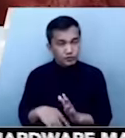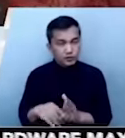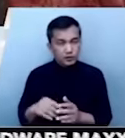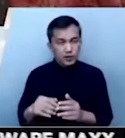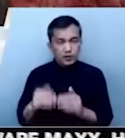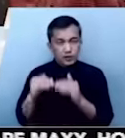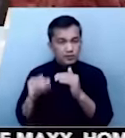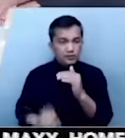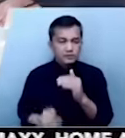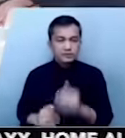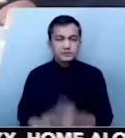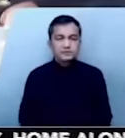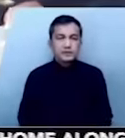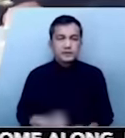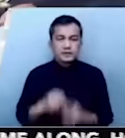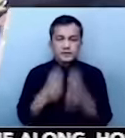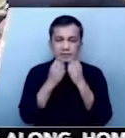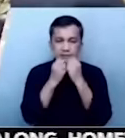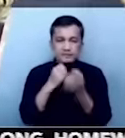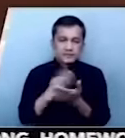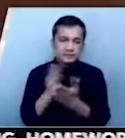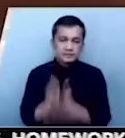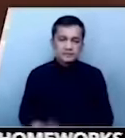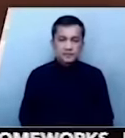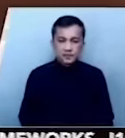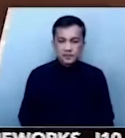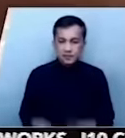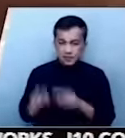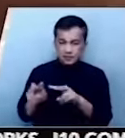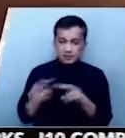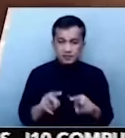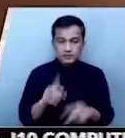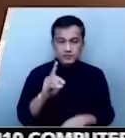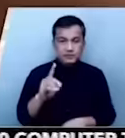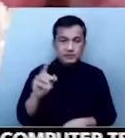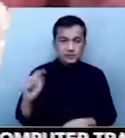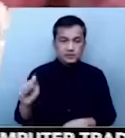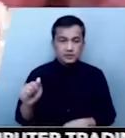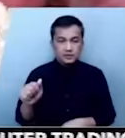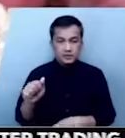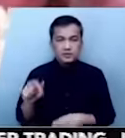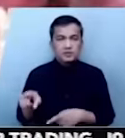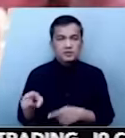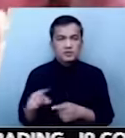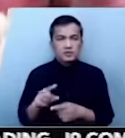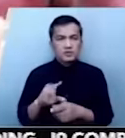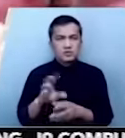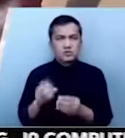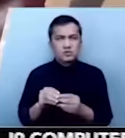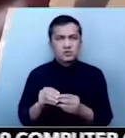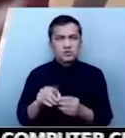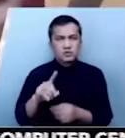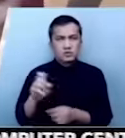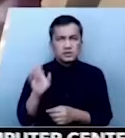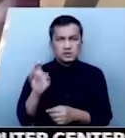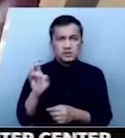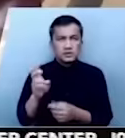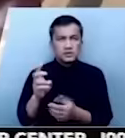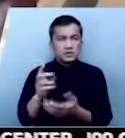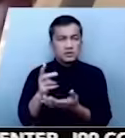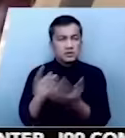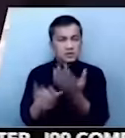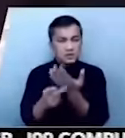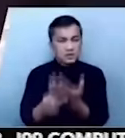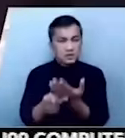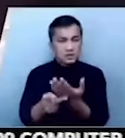amin. Budget po. Sa monitoring ng Department of Agriculture, umaabot pa ng hanggang 170 pesos ang kilo ng